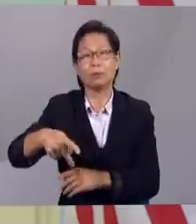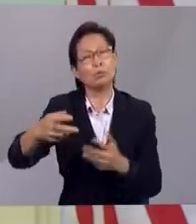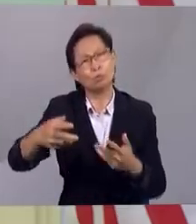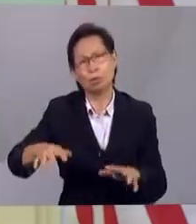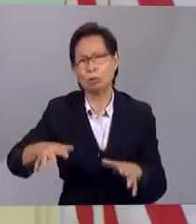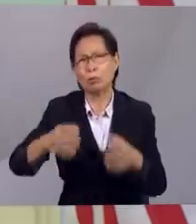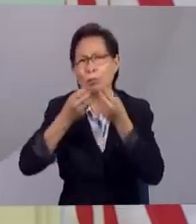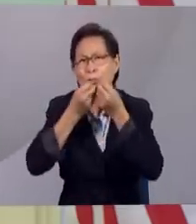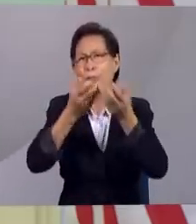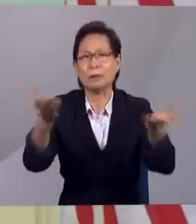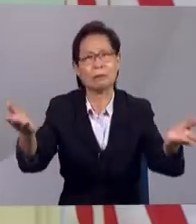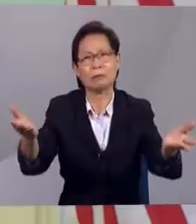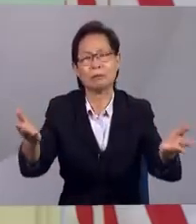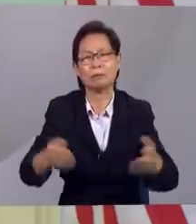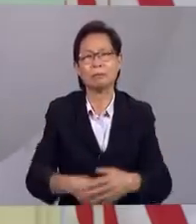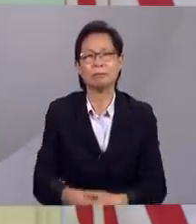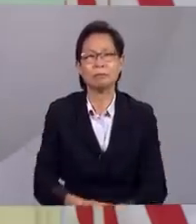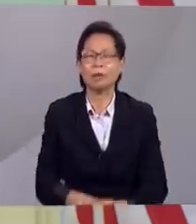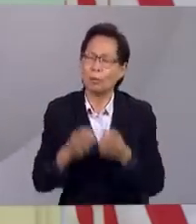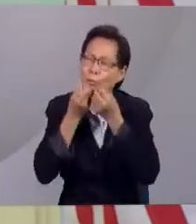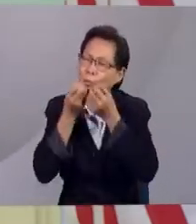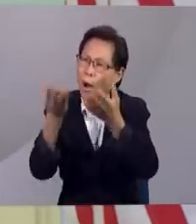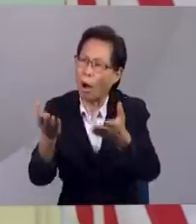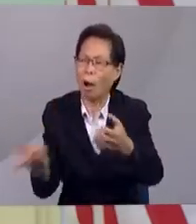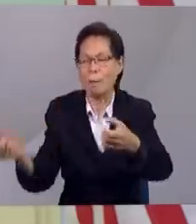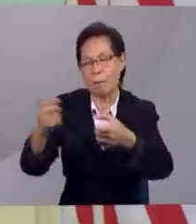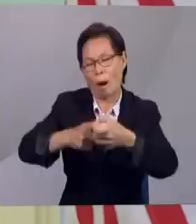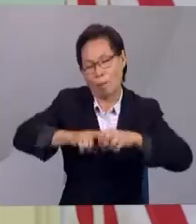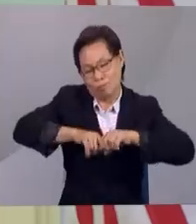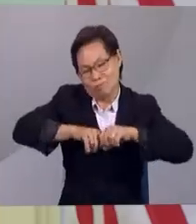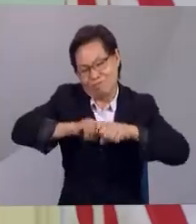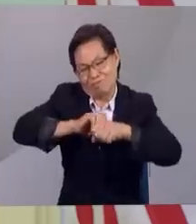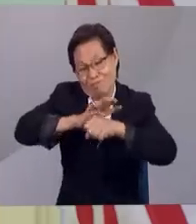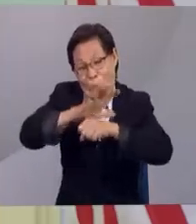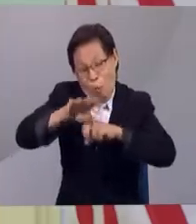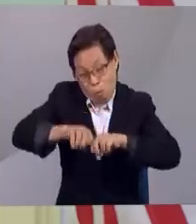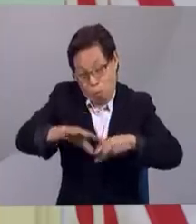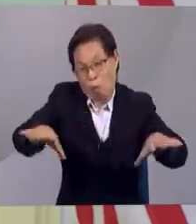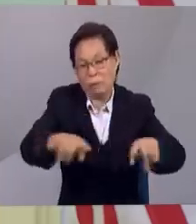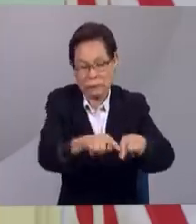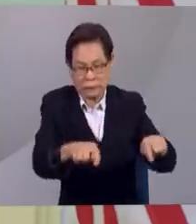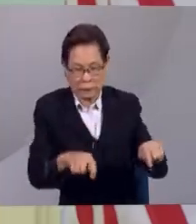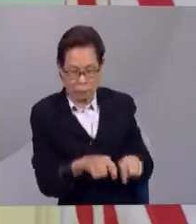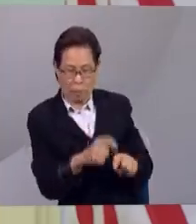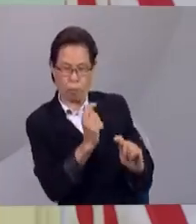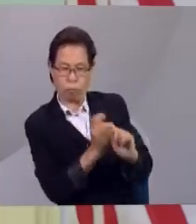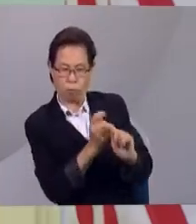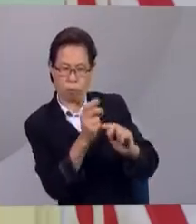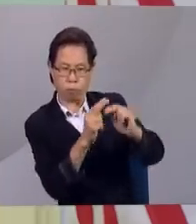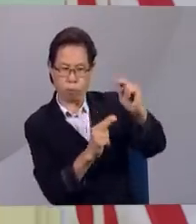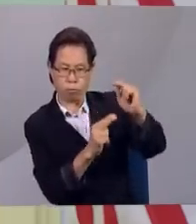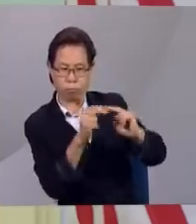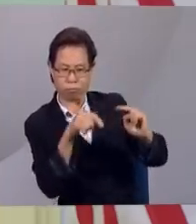telah memaklumkan mengenai jangkitan COVID-19 yang menular di sebuah tapak binaan di Kuala Lumpur.